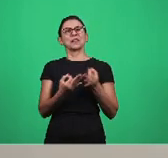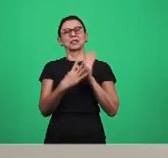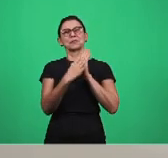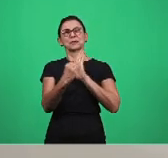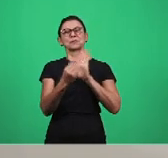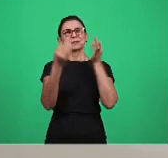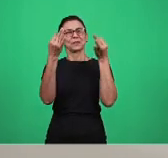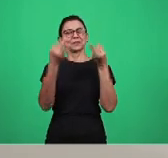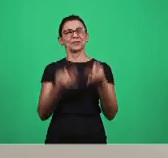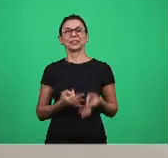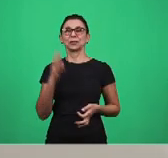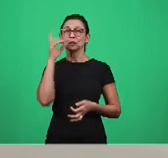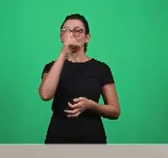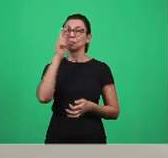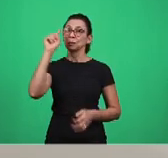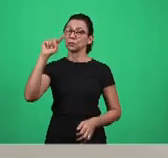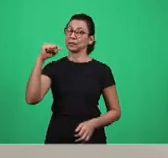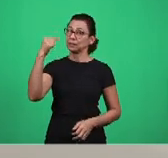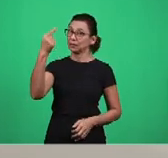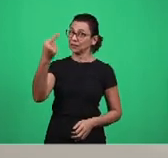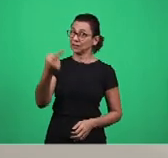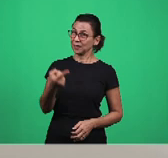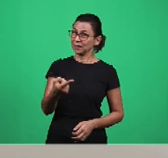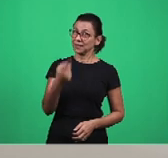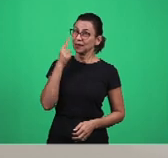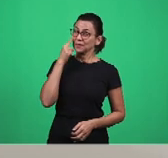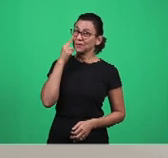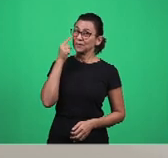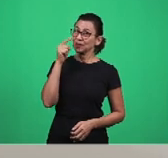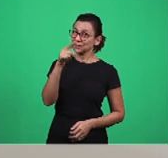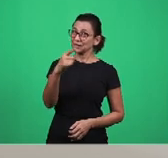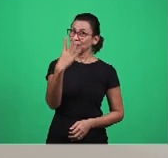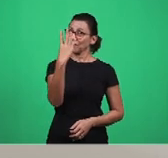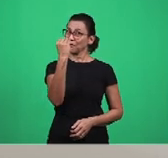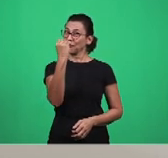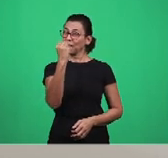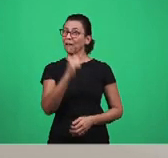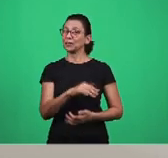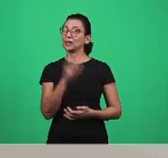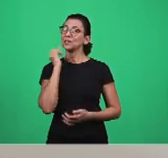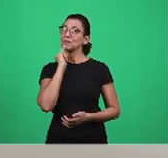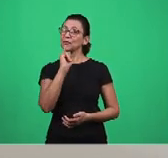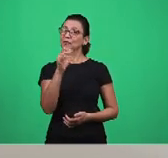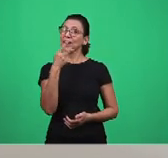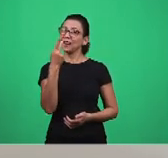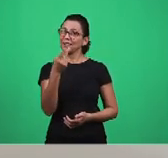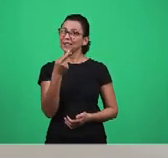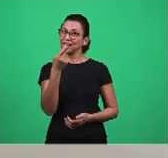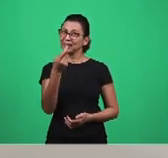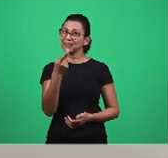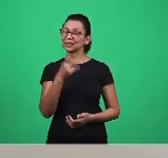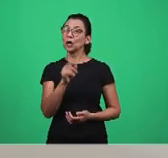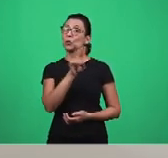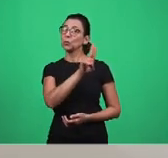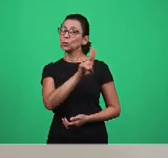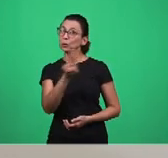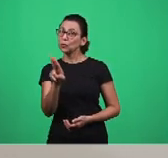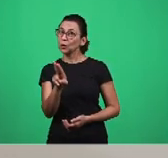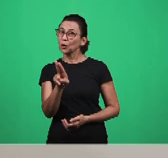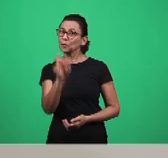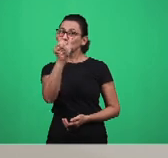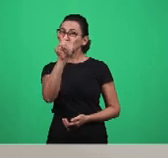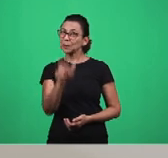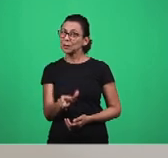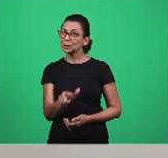dans la photo et en train de parler. Dis le nom. Je veux ton nom, la photo, et toi